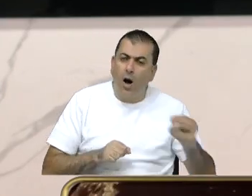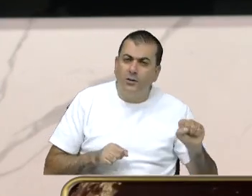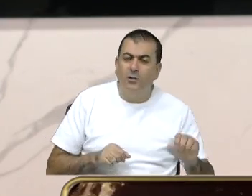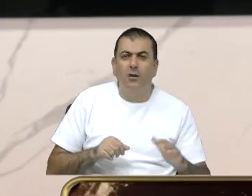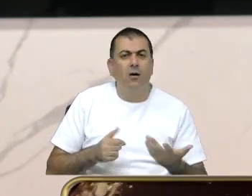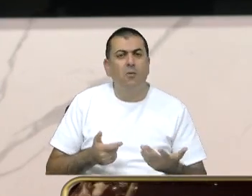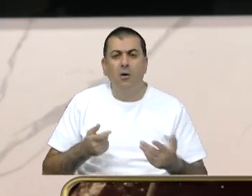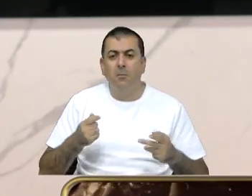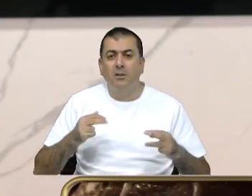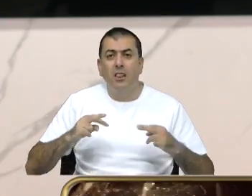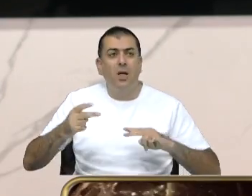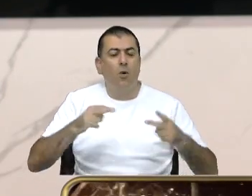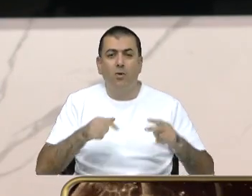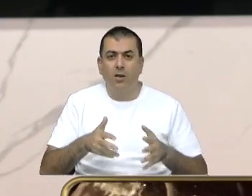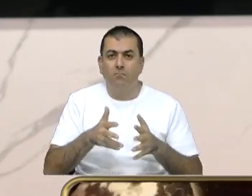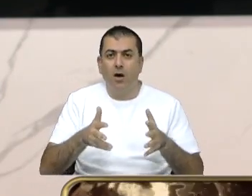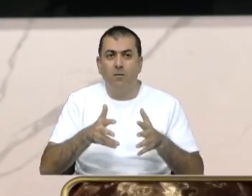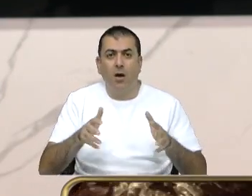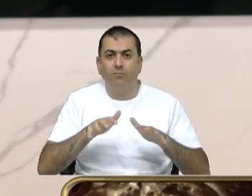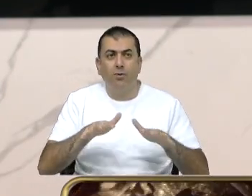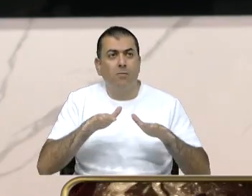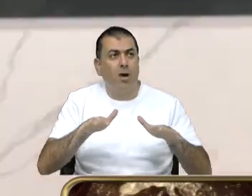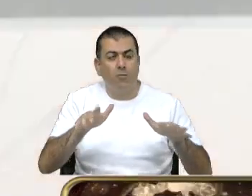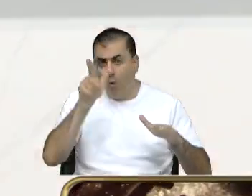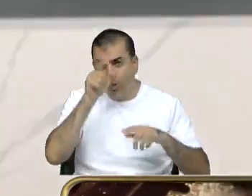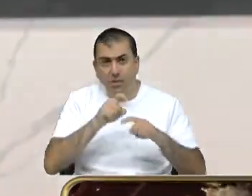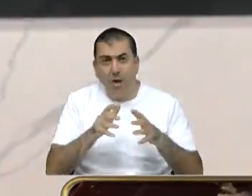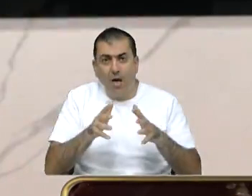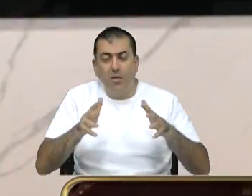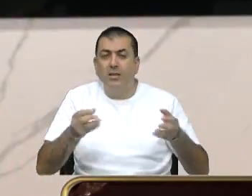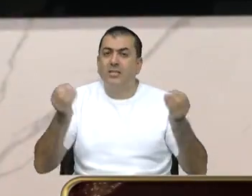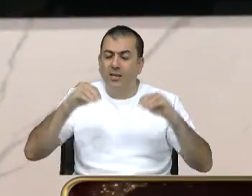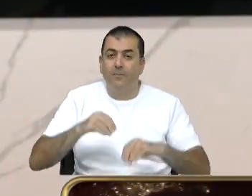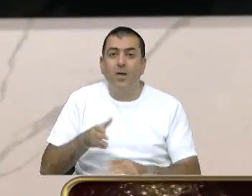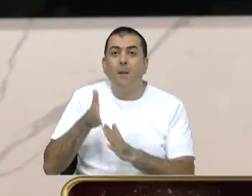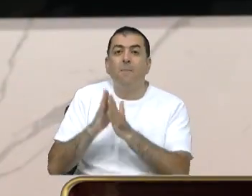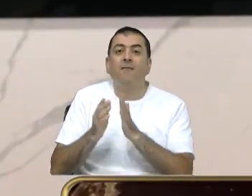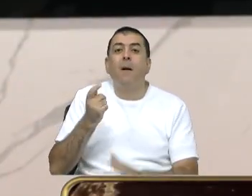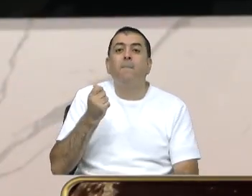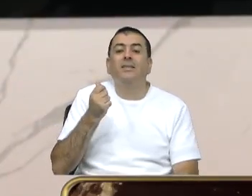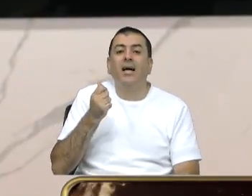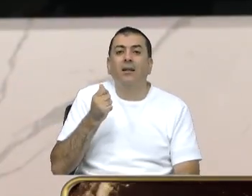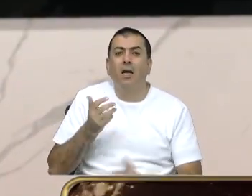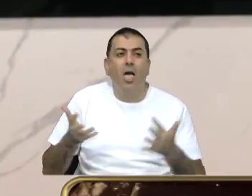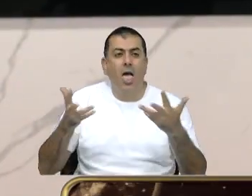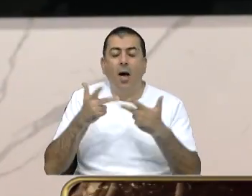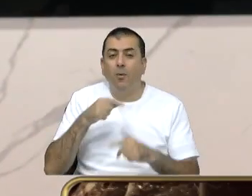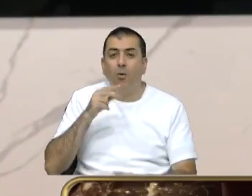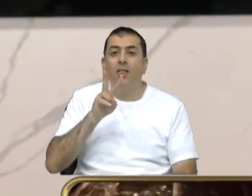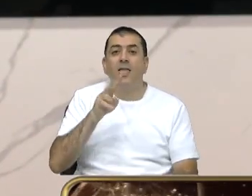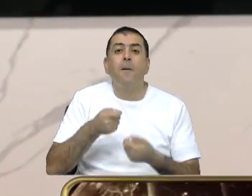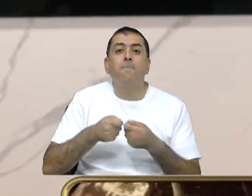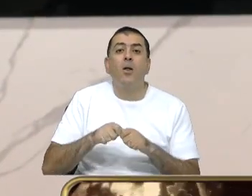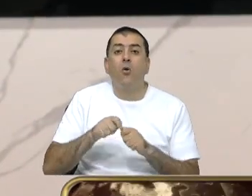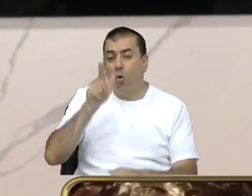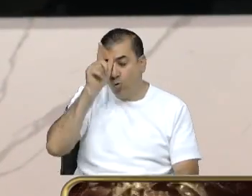عمليه في توسع وفي ازدياد ملحوظ جدا عدد المحافظ الالكترونيه في القطاع المصرف يتجاوز 2